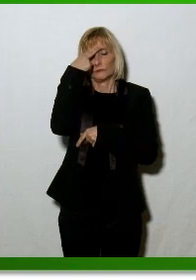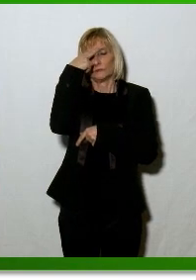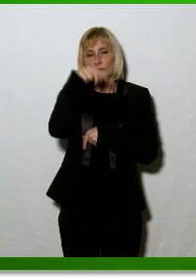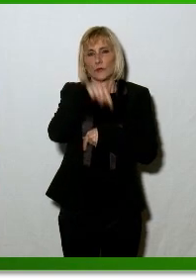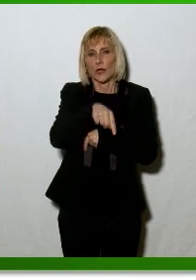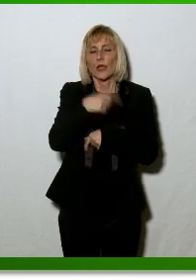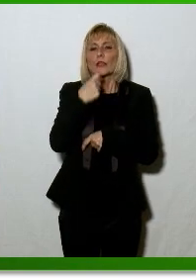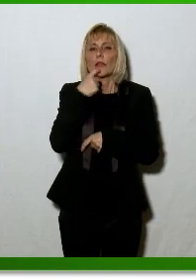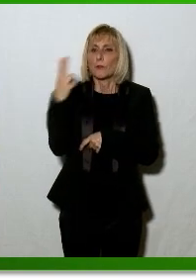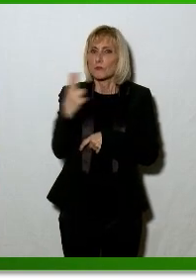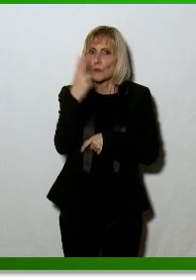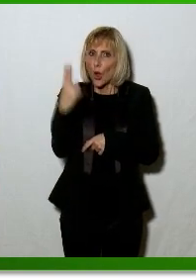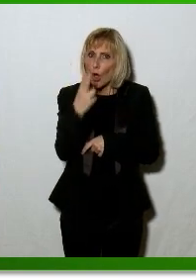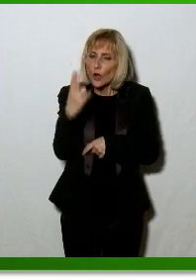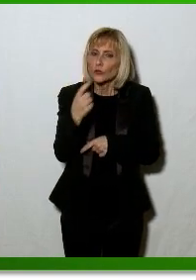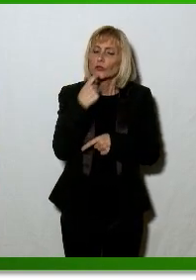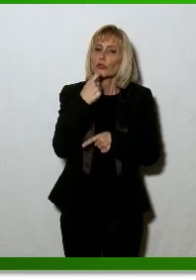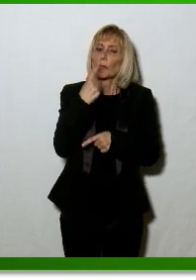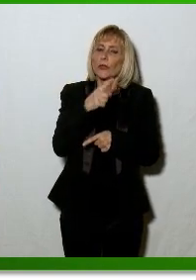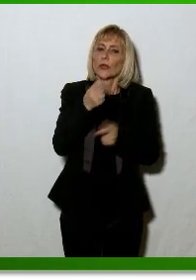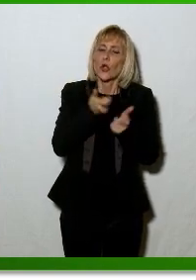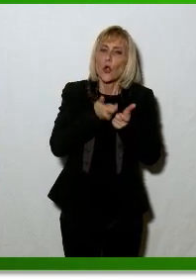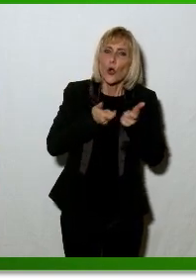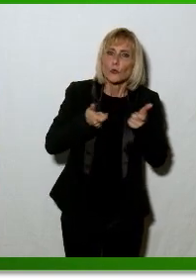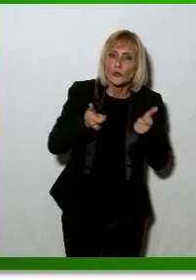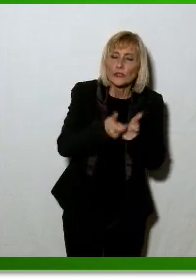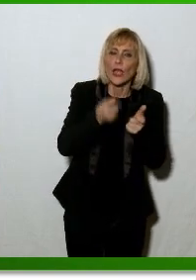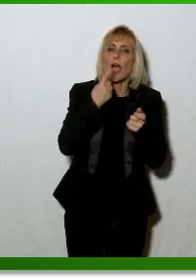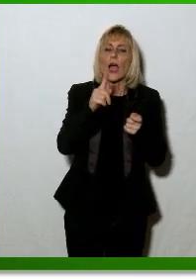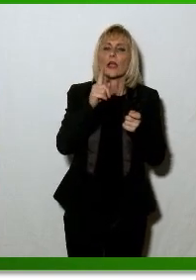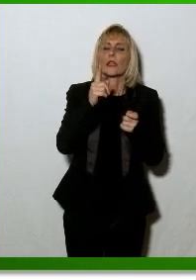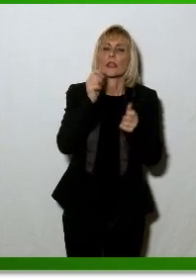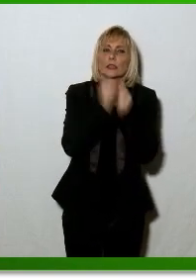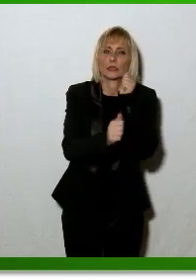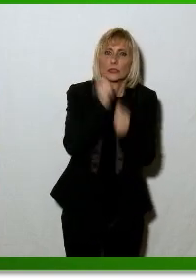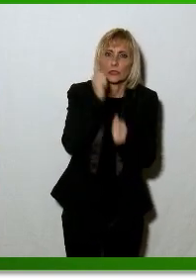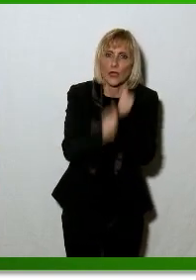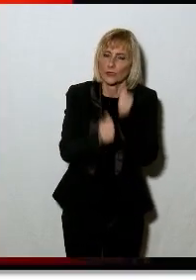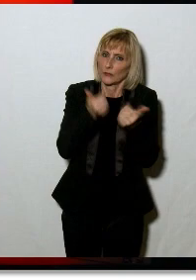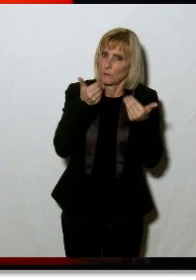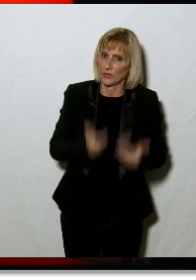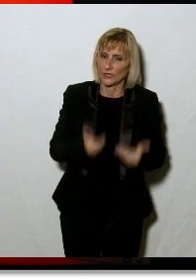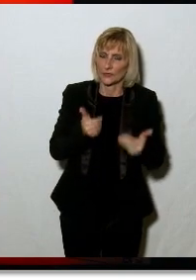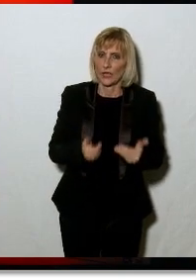la vita per tutte quelle comunità che hanno subo danni